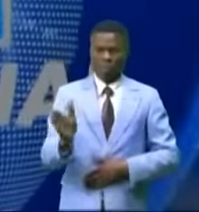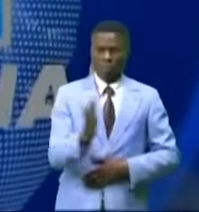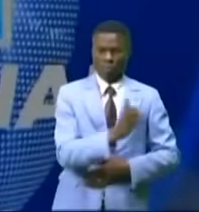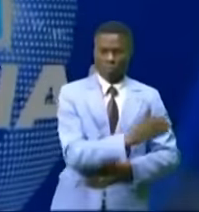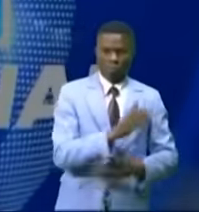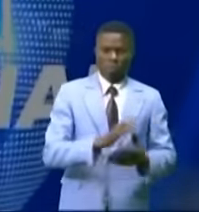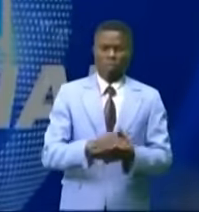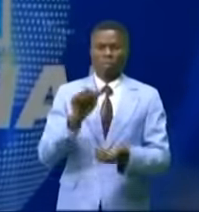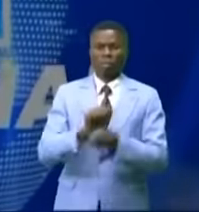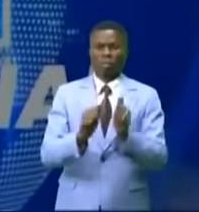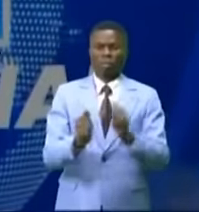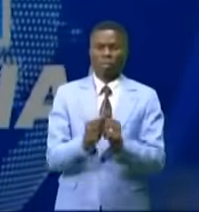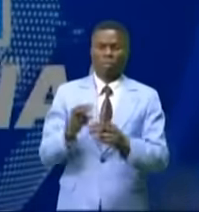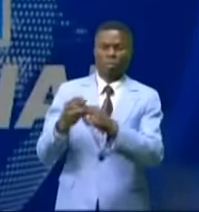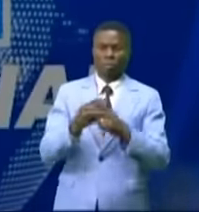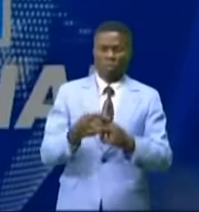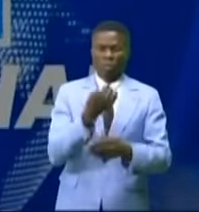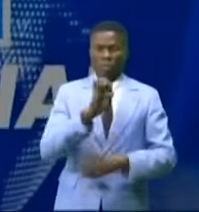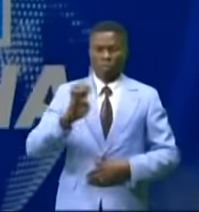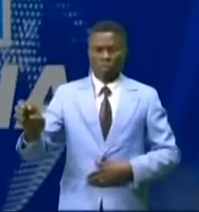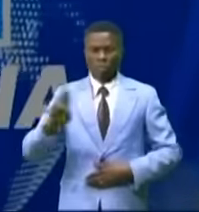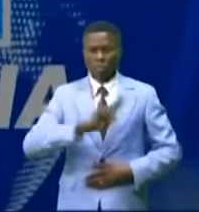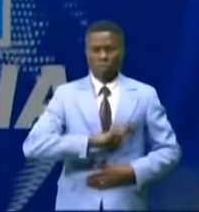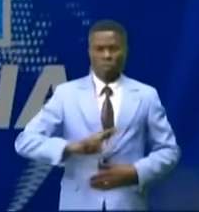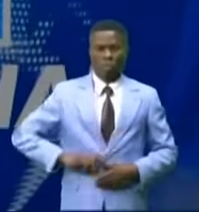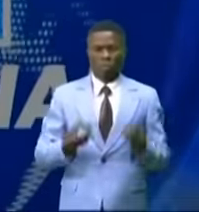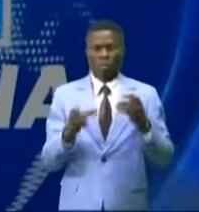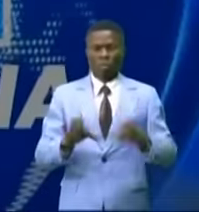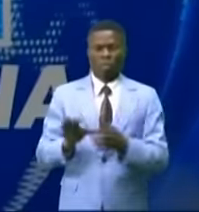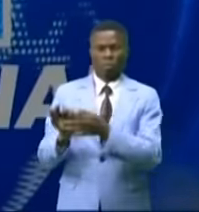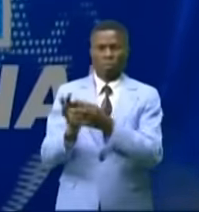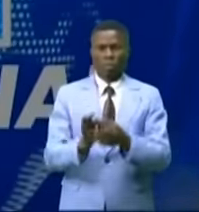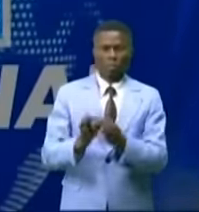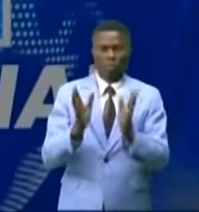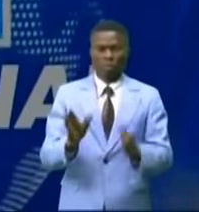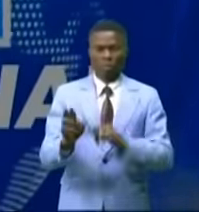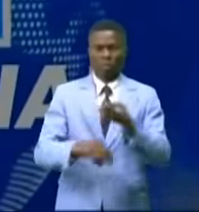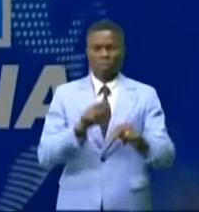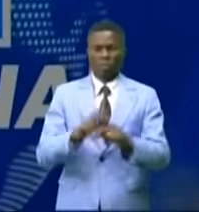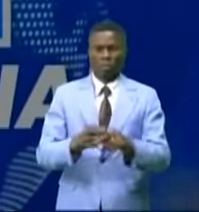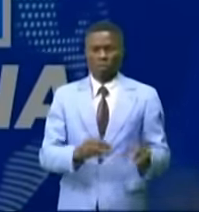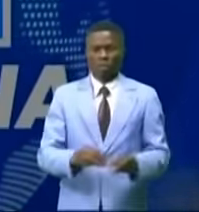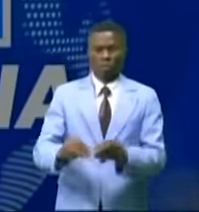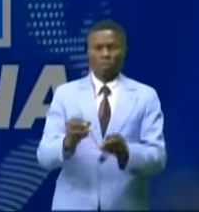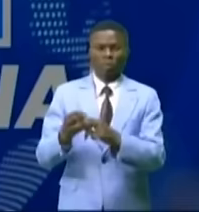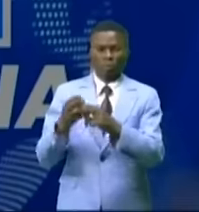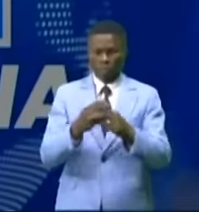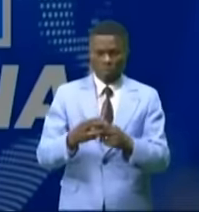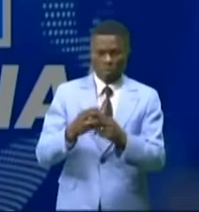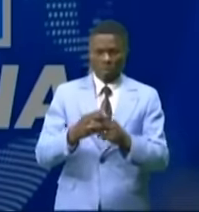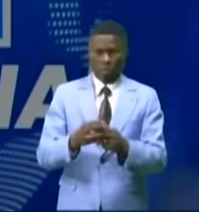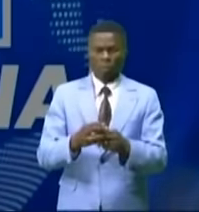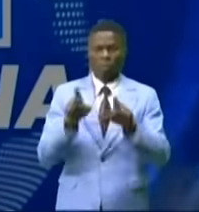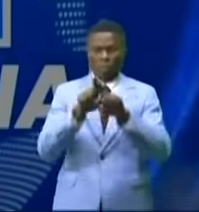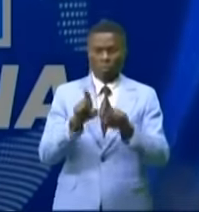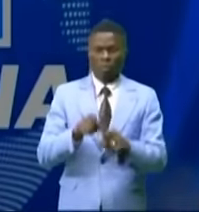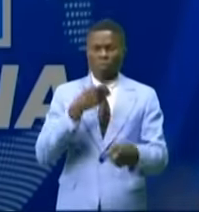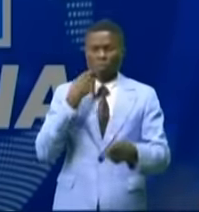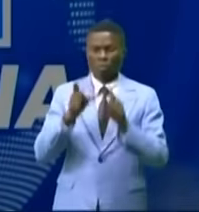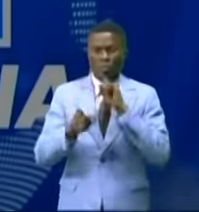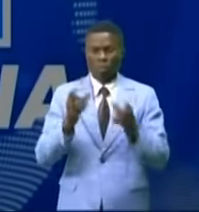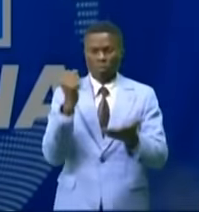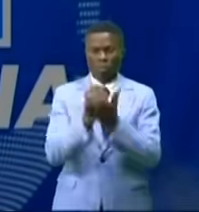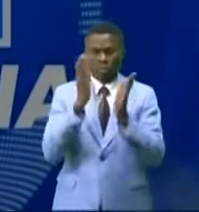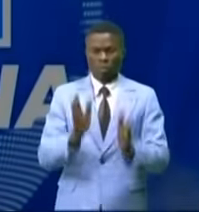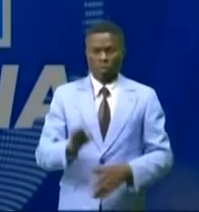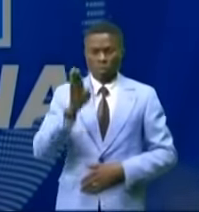La situation sécuritaire de l'Est de la RDC, le coordonnateur national du mécanisme de suivi, en a également parlé avec l'ambassadeur